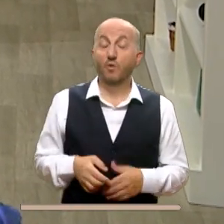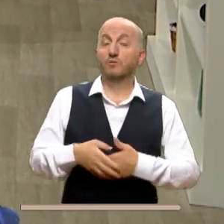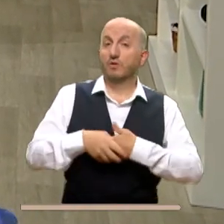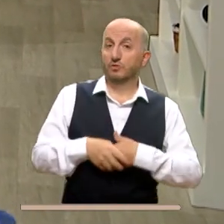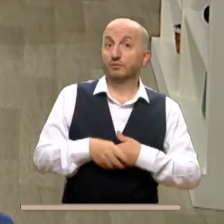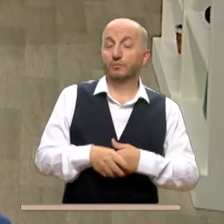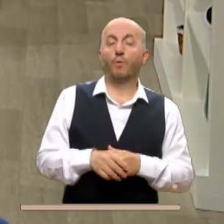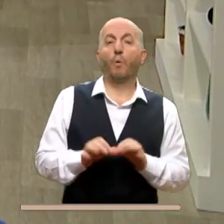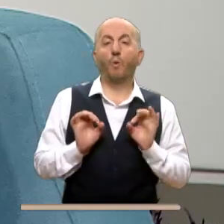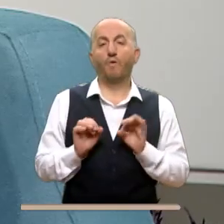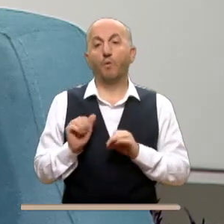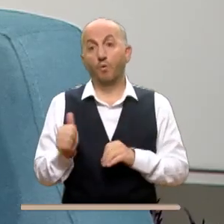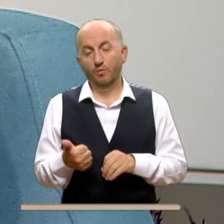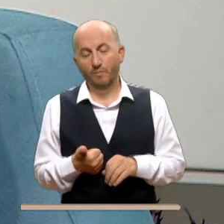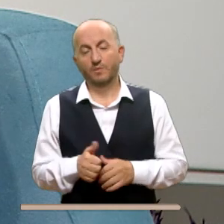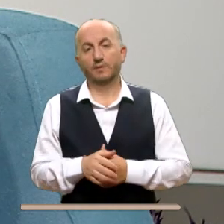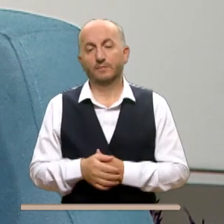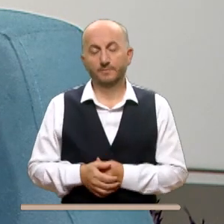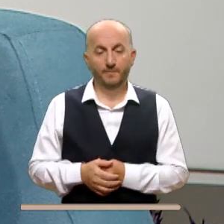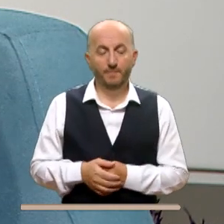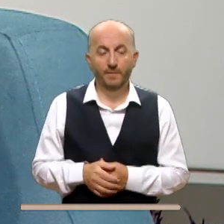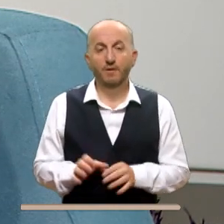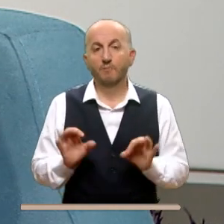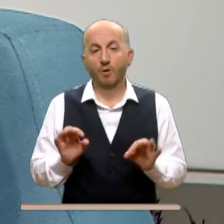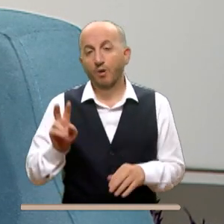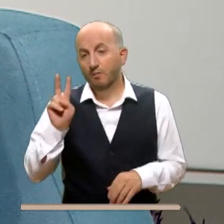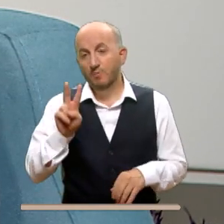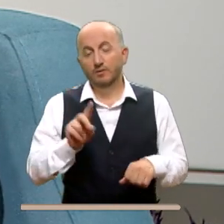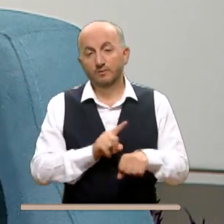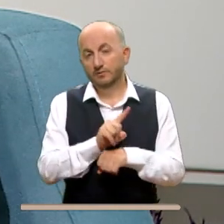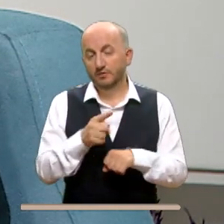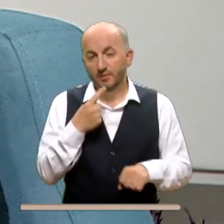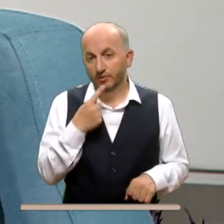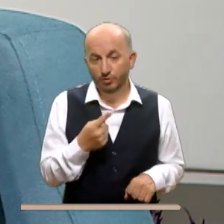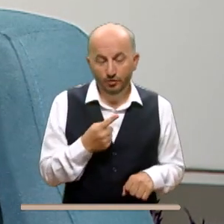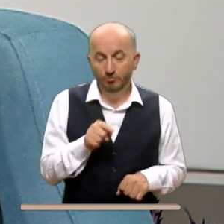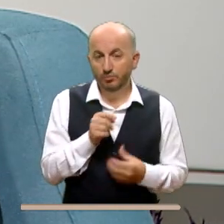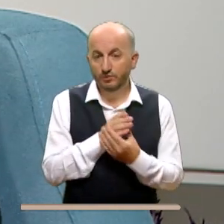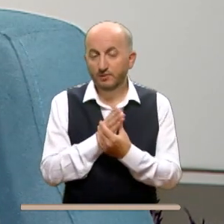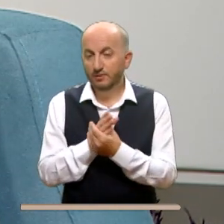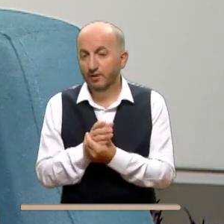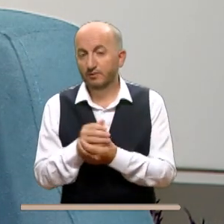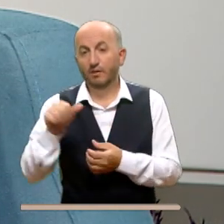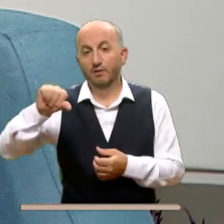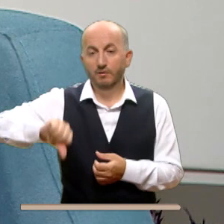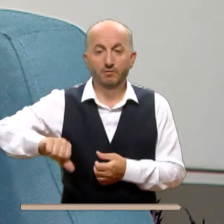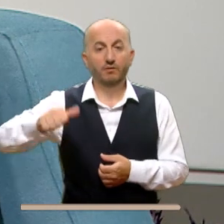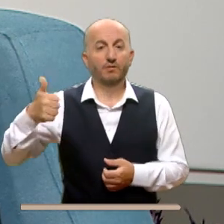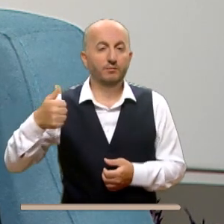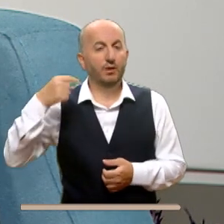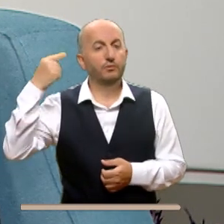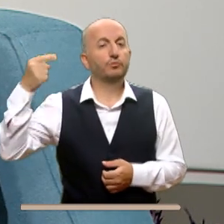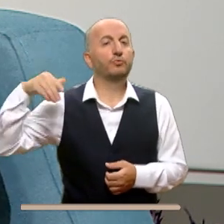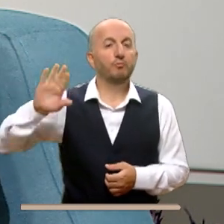ben doğrusu çok önemsiyorum. Böyle bakıldığında diyorum ki yani bu derslerden kalmak, geçmek bunları